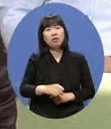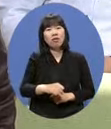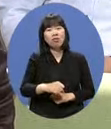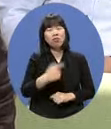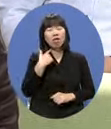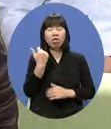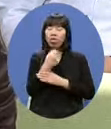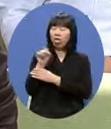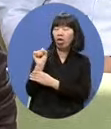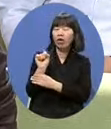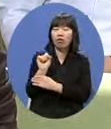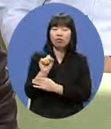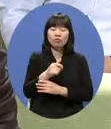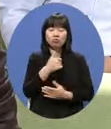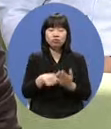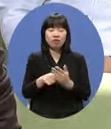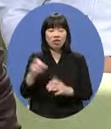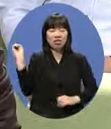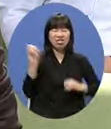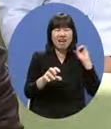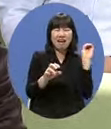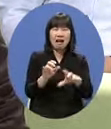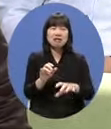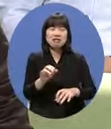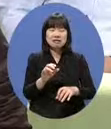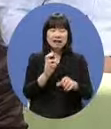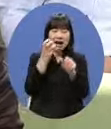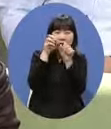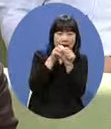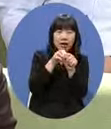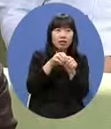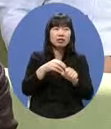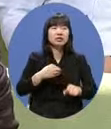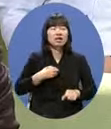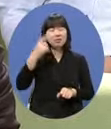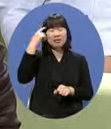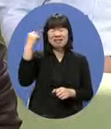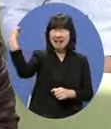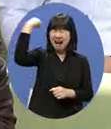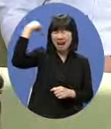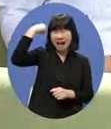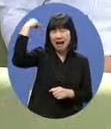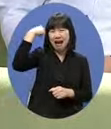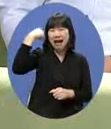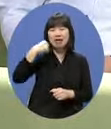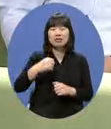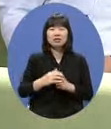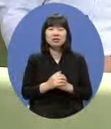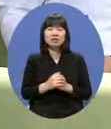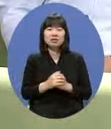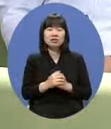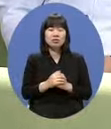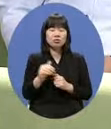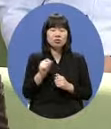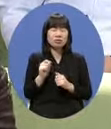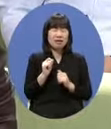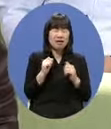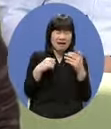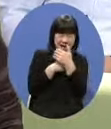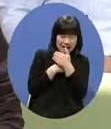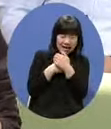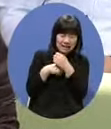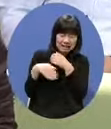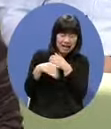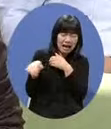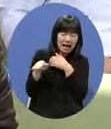토라지고 물건 막 던지고 깨물고 심지어 자기 머리 때리고 겁나면 이렇게하고 저리가 저리가 막 하고